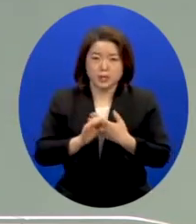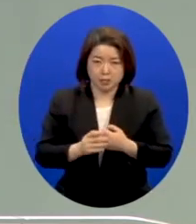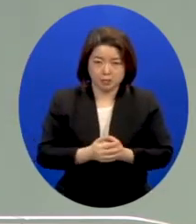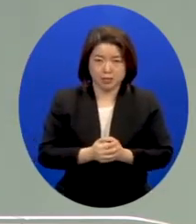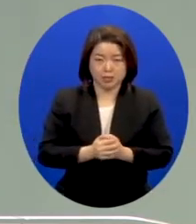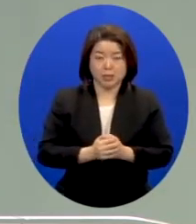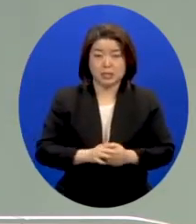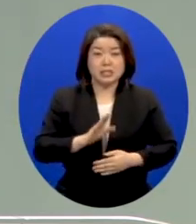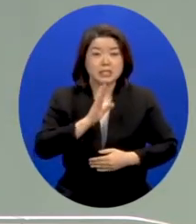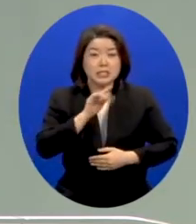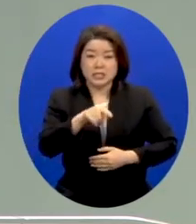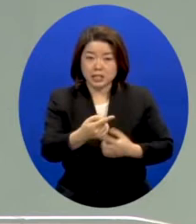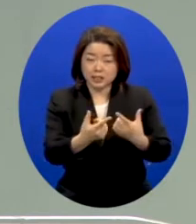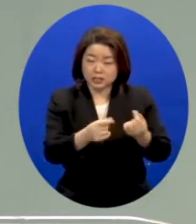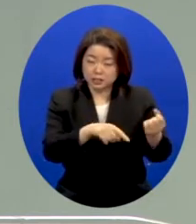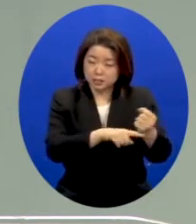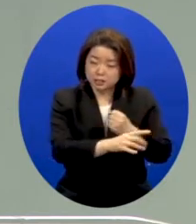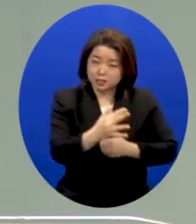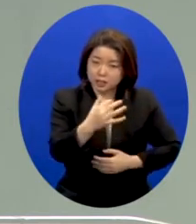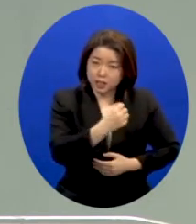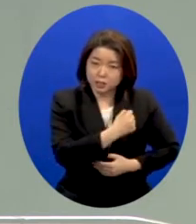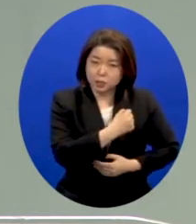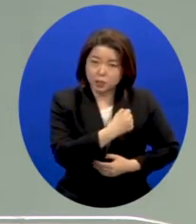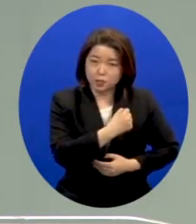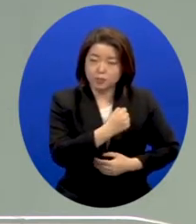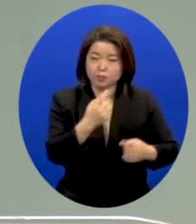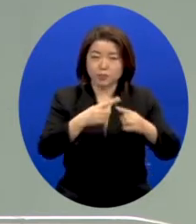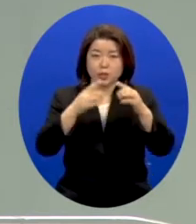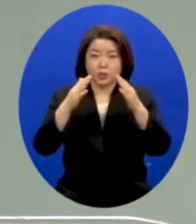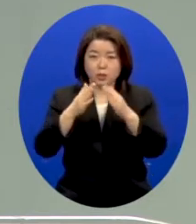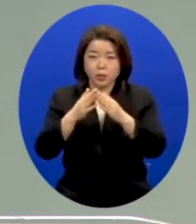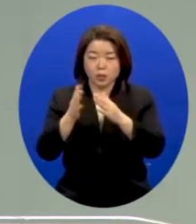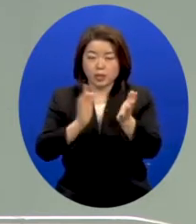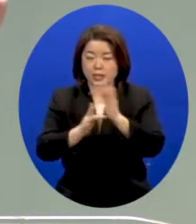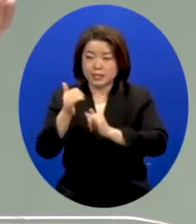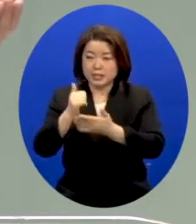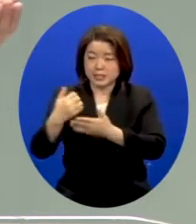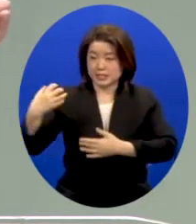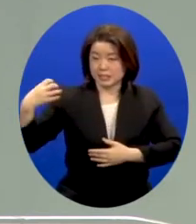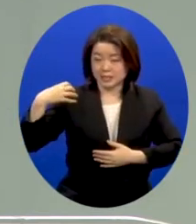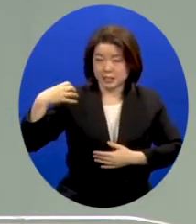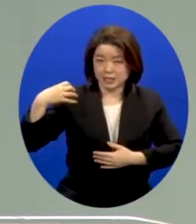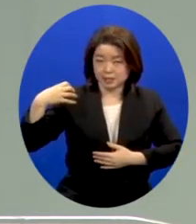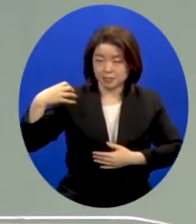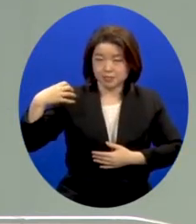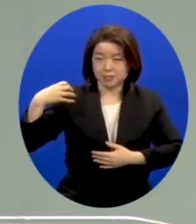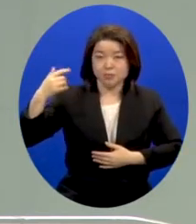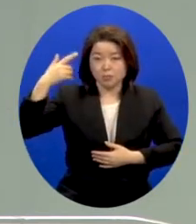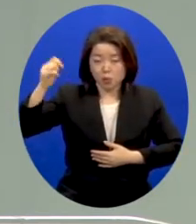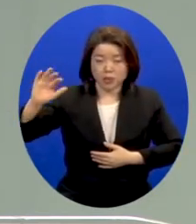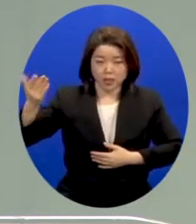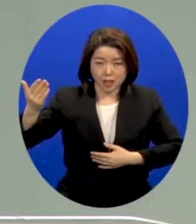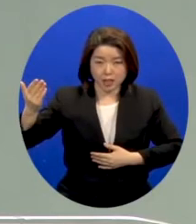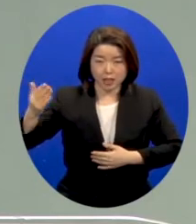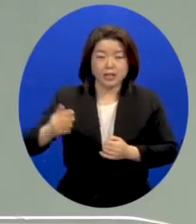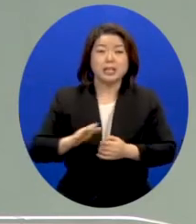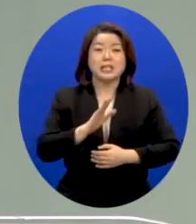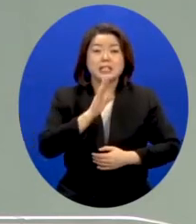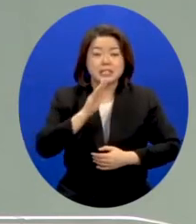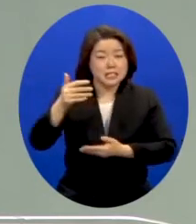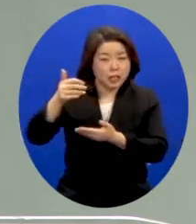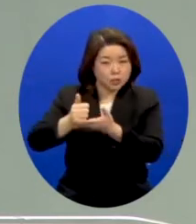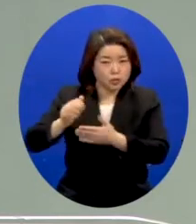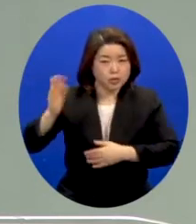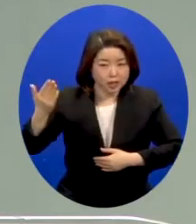실제로 그런 뜻을 가지고 교회를 예수님이 다 닌자가 되시도록 예수님의 진짜 주인이